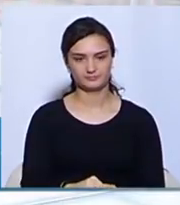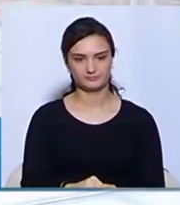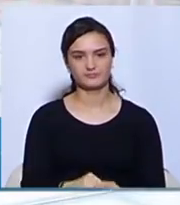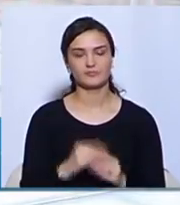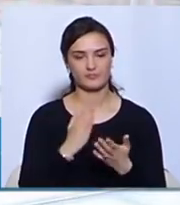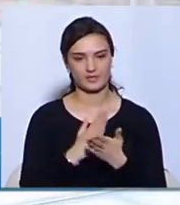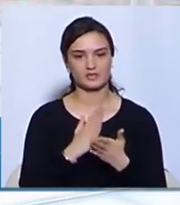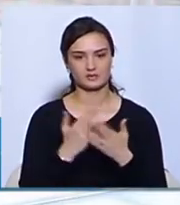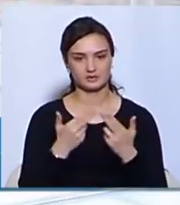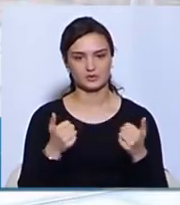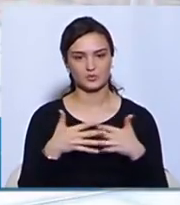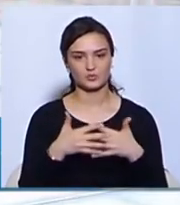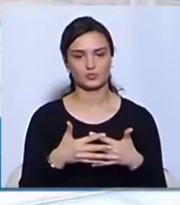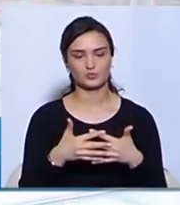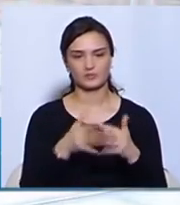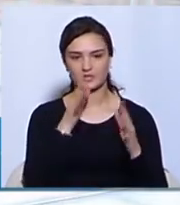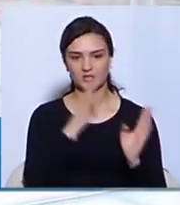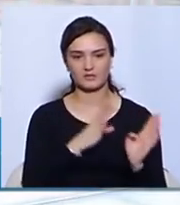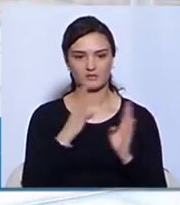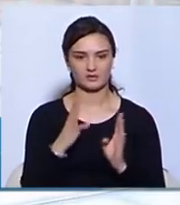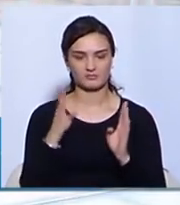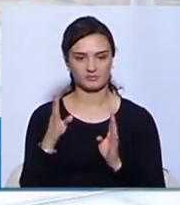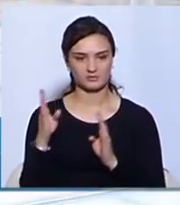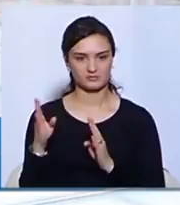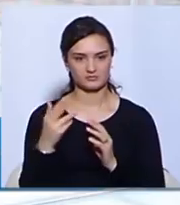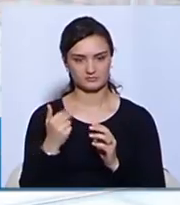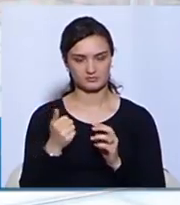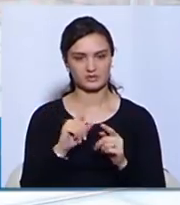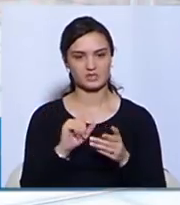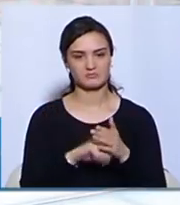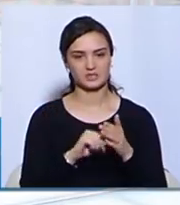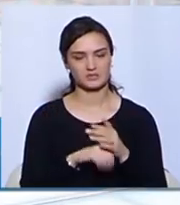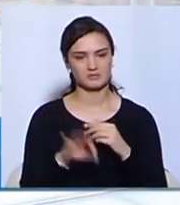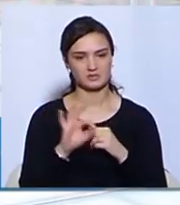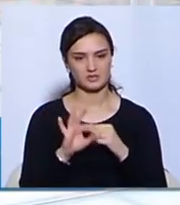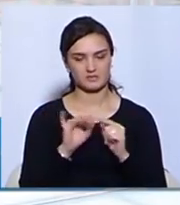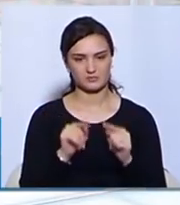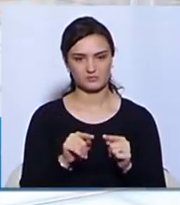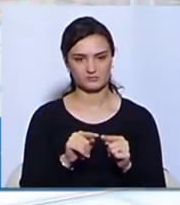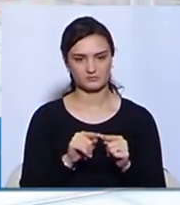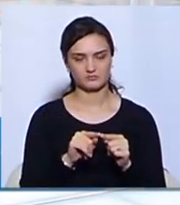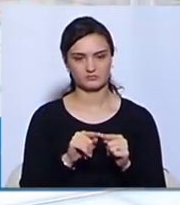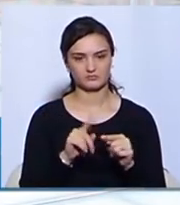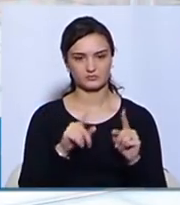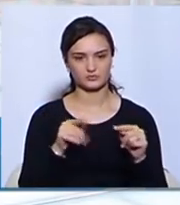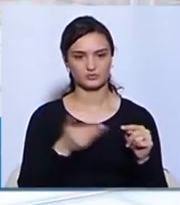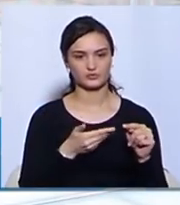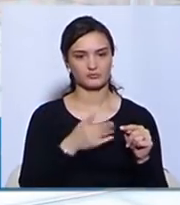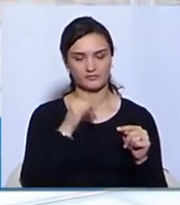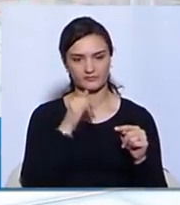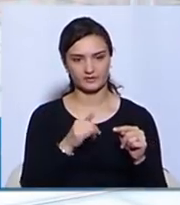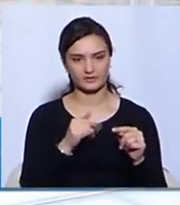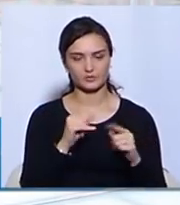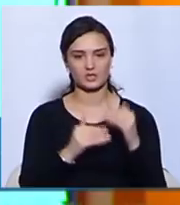არის ტენდენციები ორსულობის გადავადების. გარკვეული მიზეზების გამო ზოგს ცხოვრება ვერ